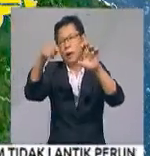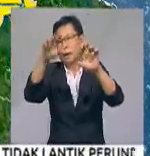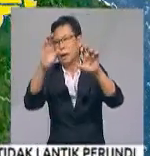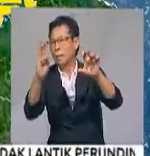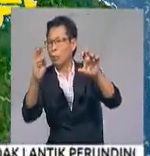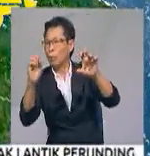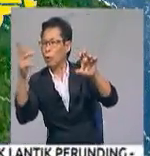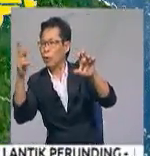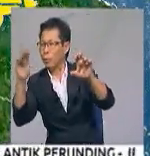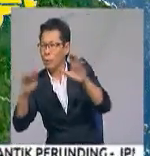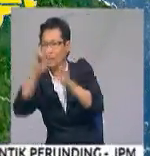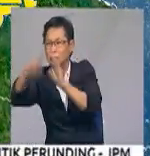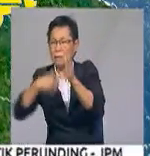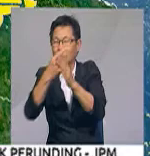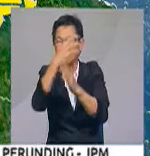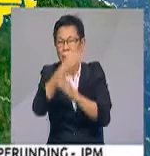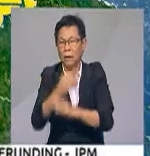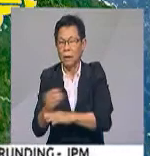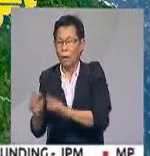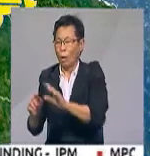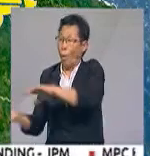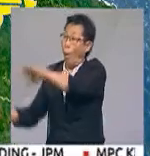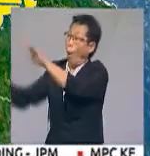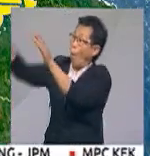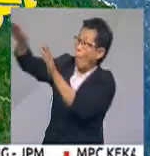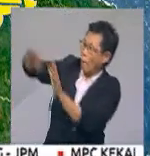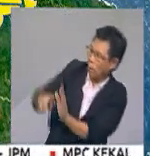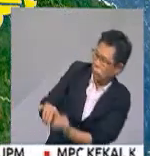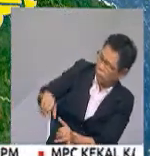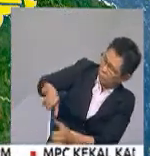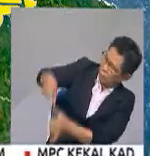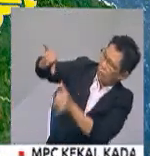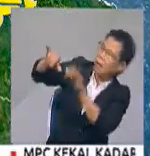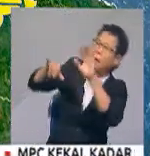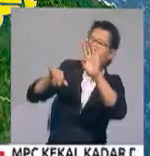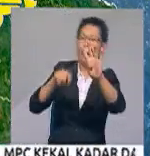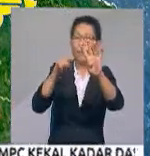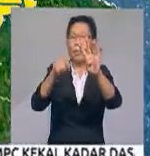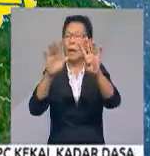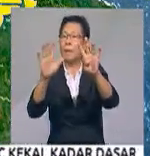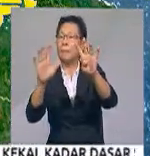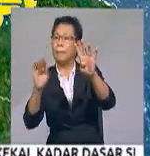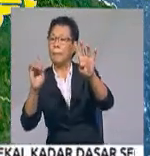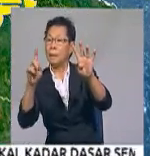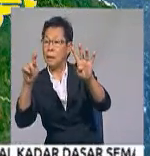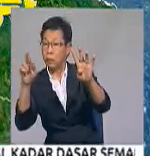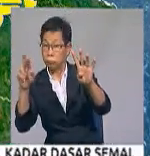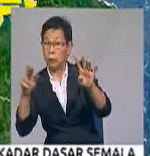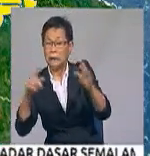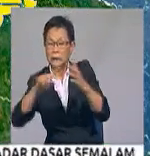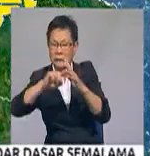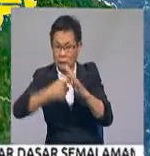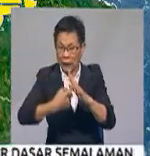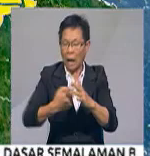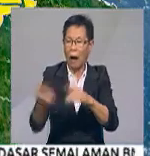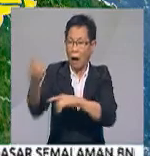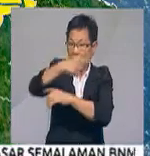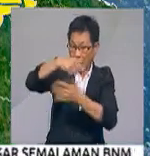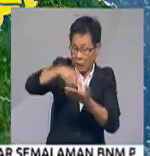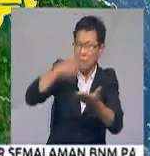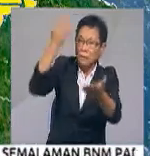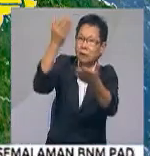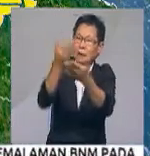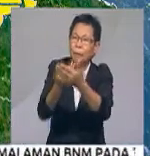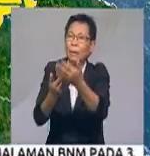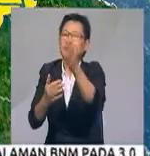km sejam dan juga ketinggian ombak boleh mencecah sehingga 4.5 meter. Ia berkuat kuasa hari ini sehingga